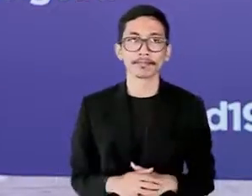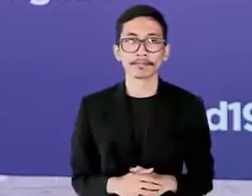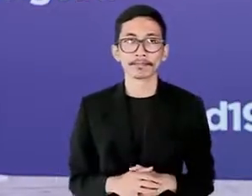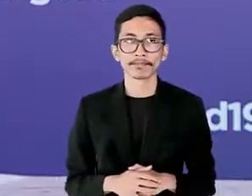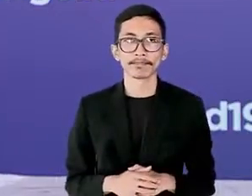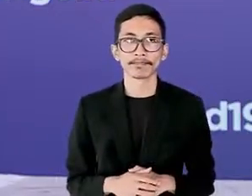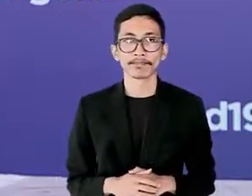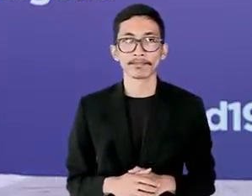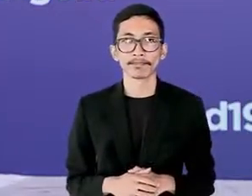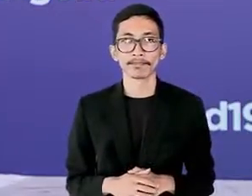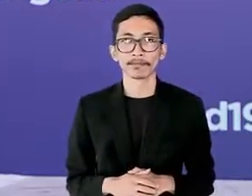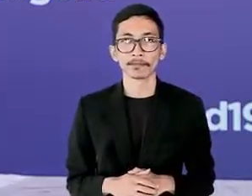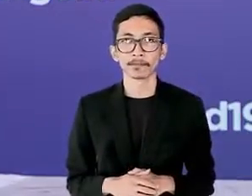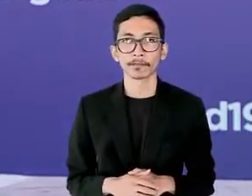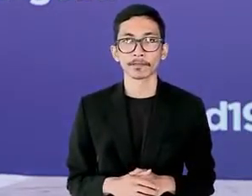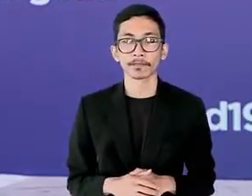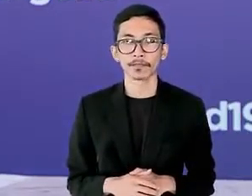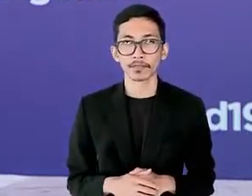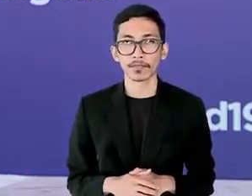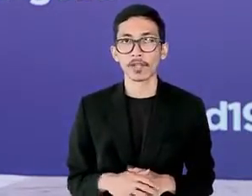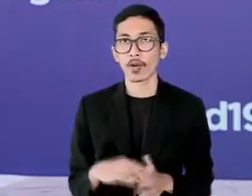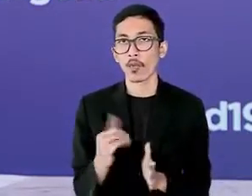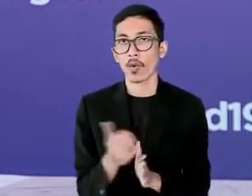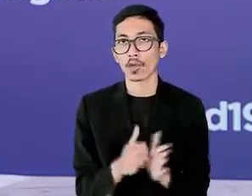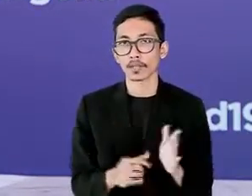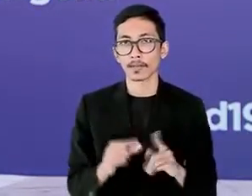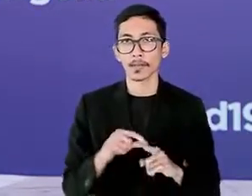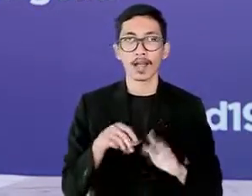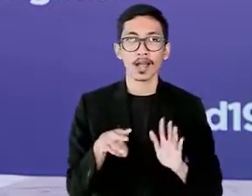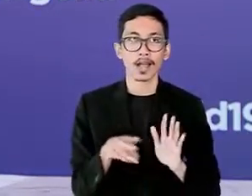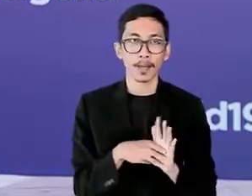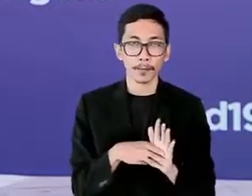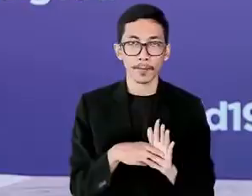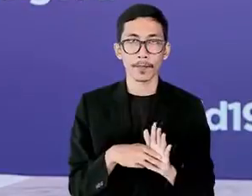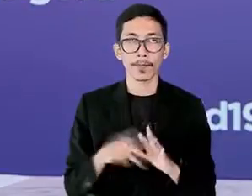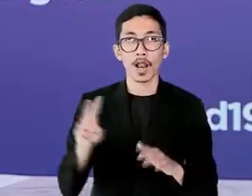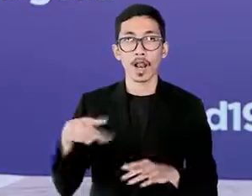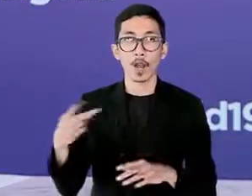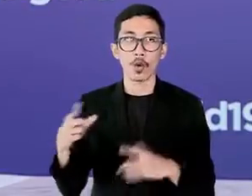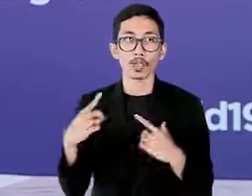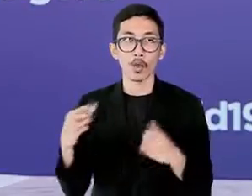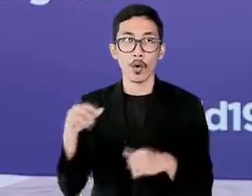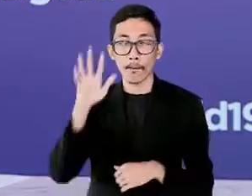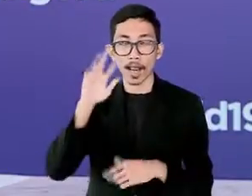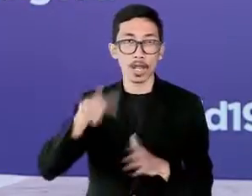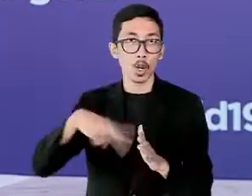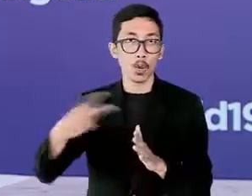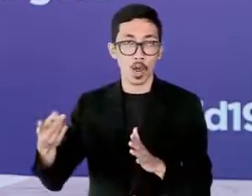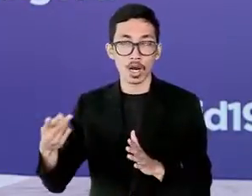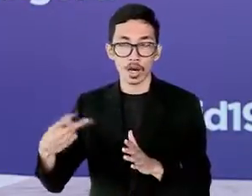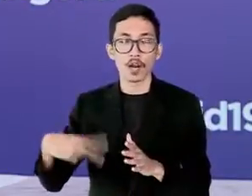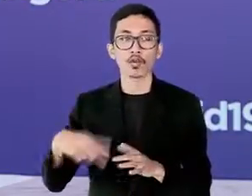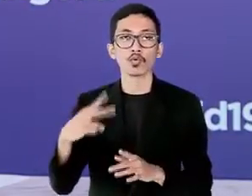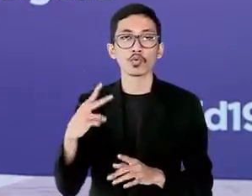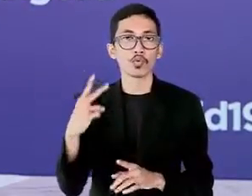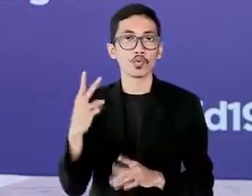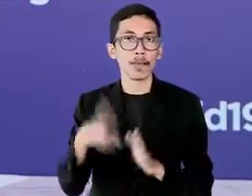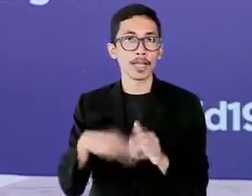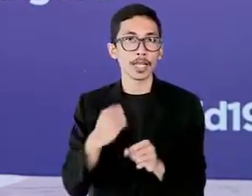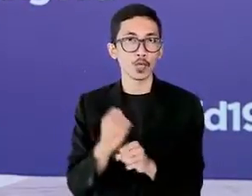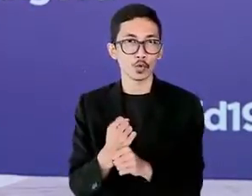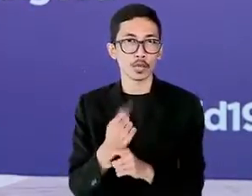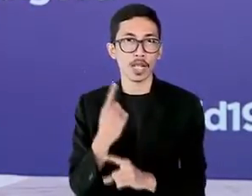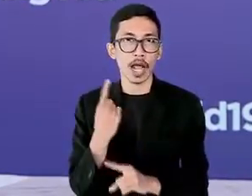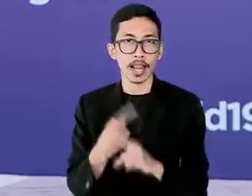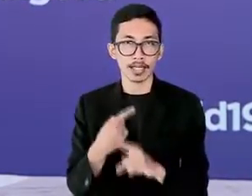selanjutnya evaluasi kebijakan ppkm di luar jawa-bali dilakukan dua minggu sekali dan